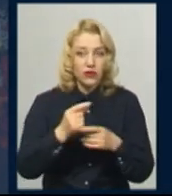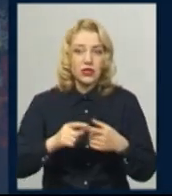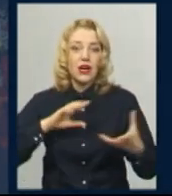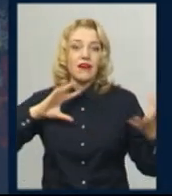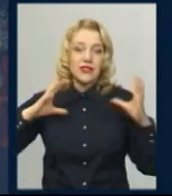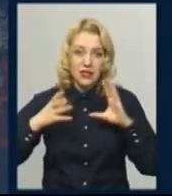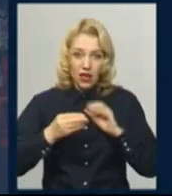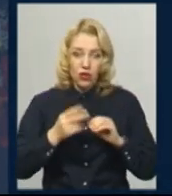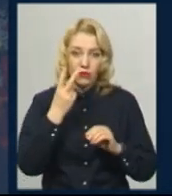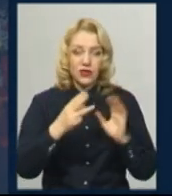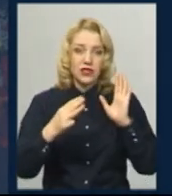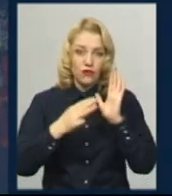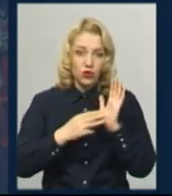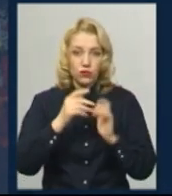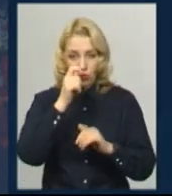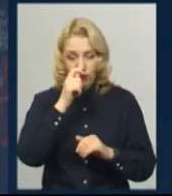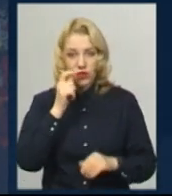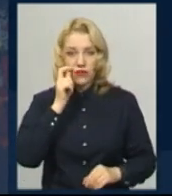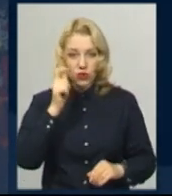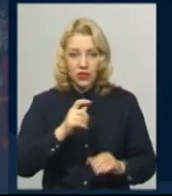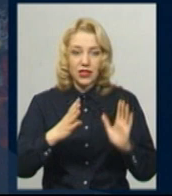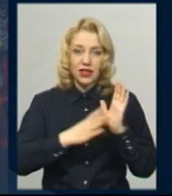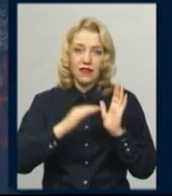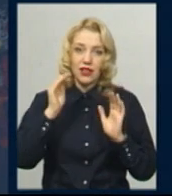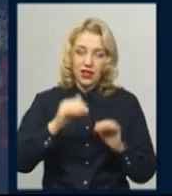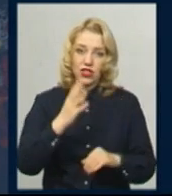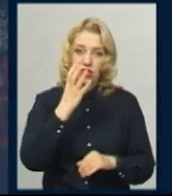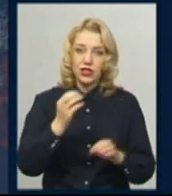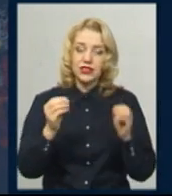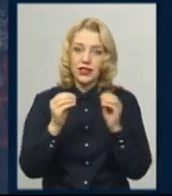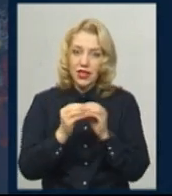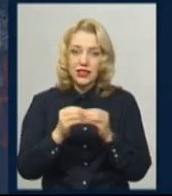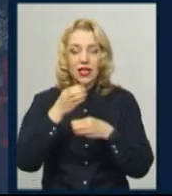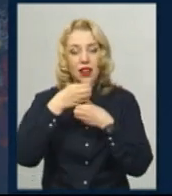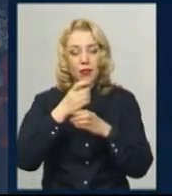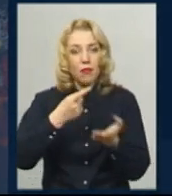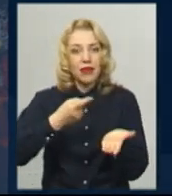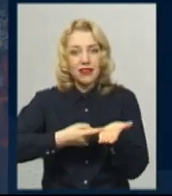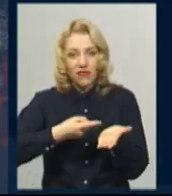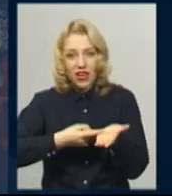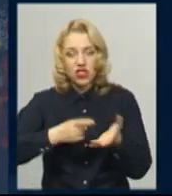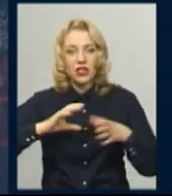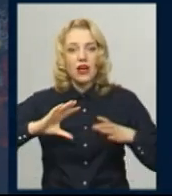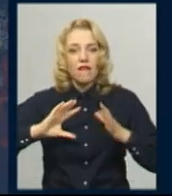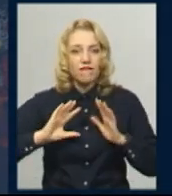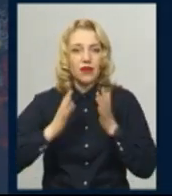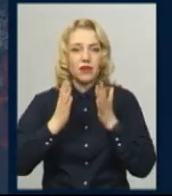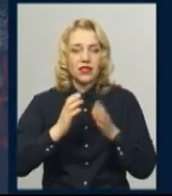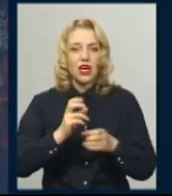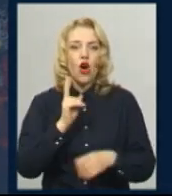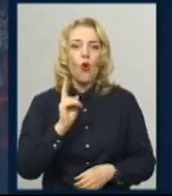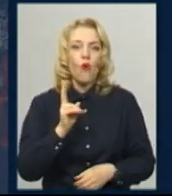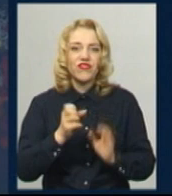здоров'я, 28 квітня в Україні 9410 лабораторно підтверджених випадків COVID-19. З